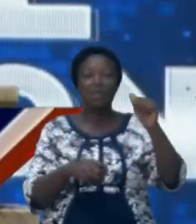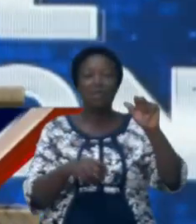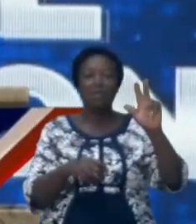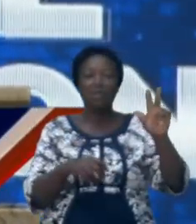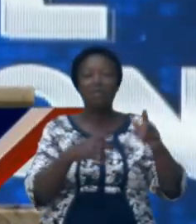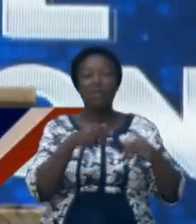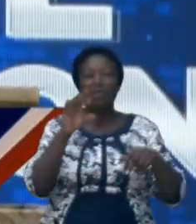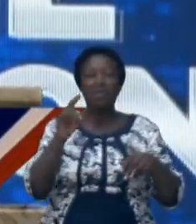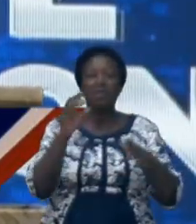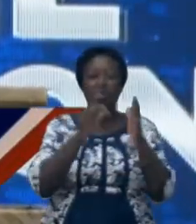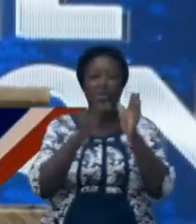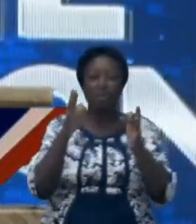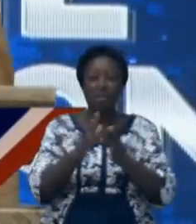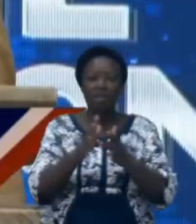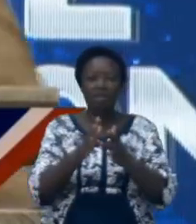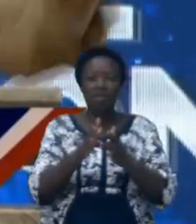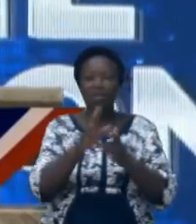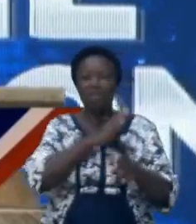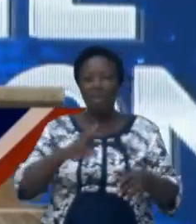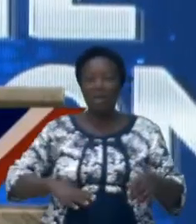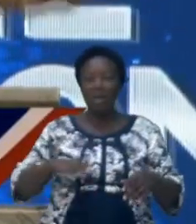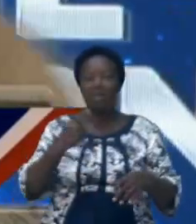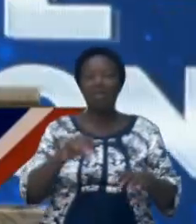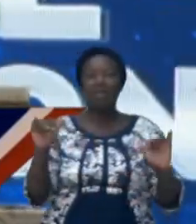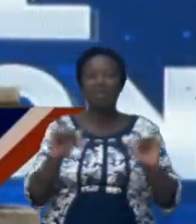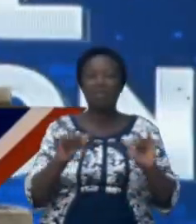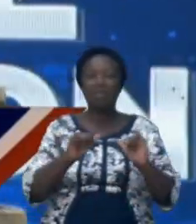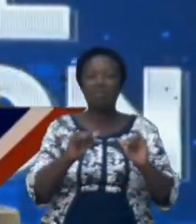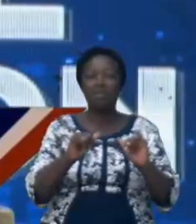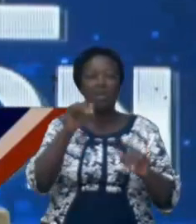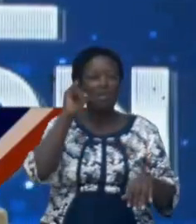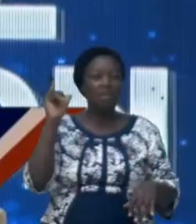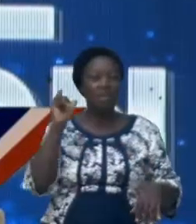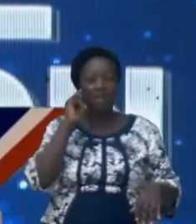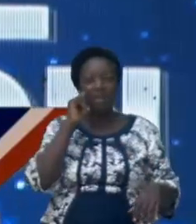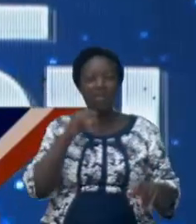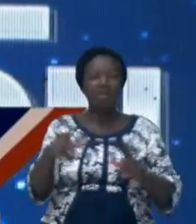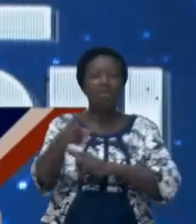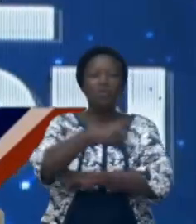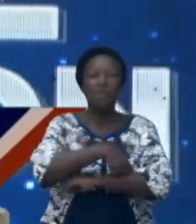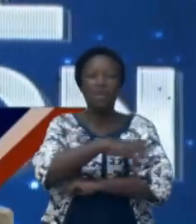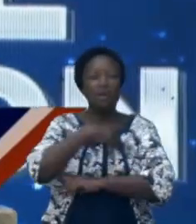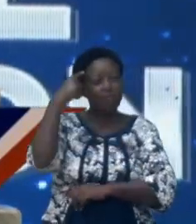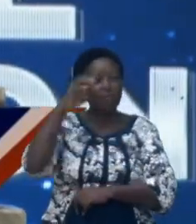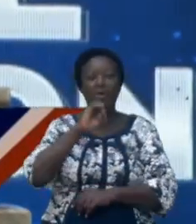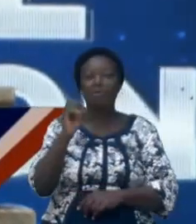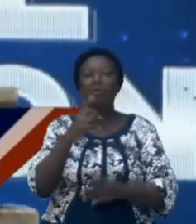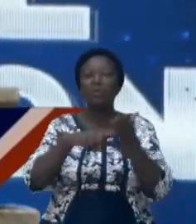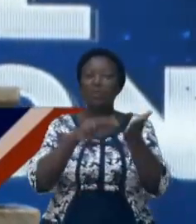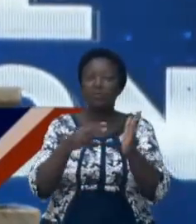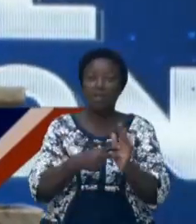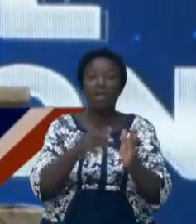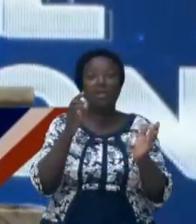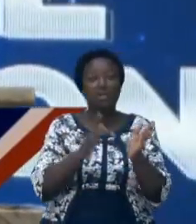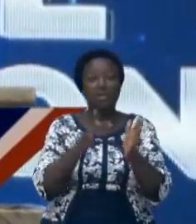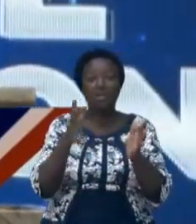christ est le même hier aujourd'hui et éternellement qu'est ce que